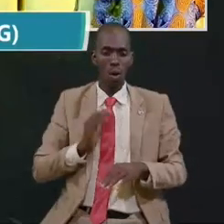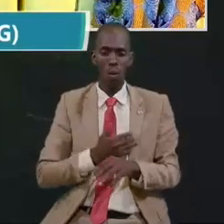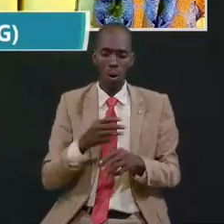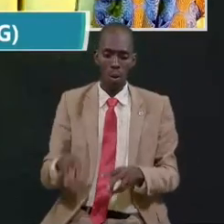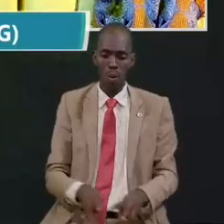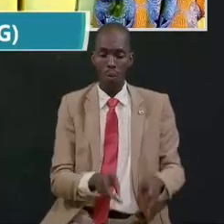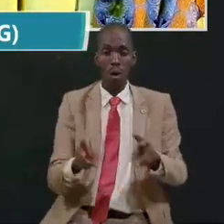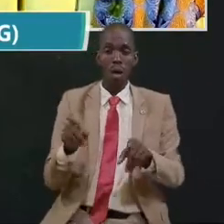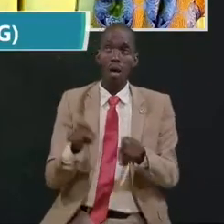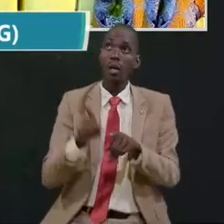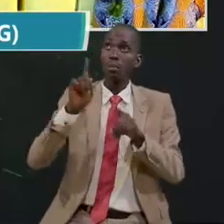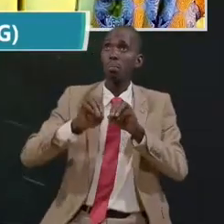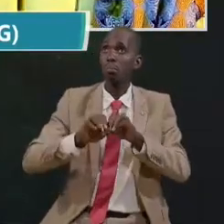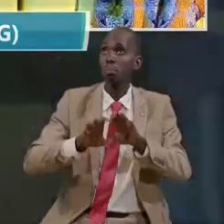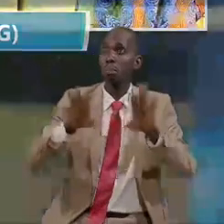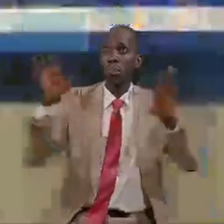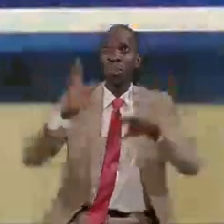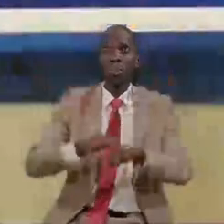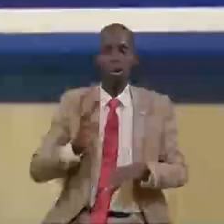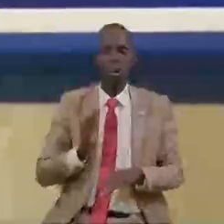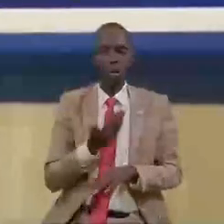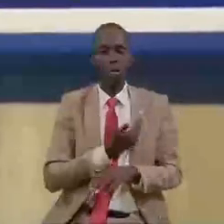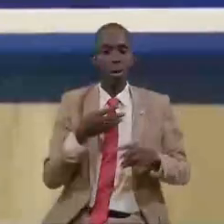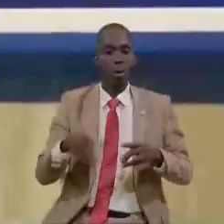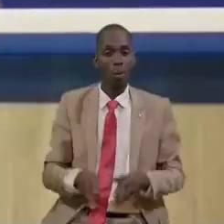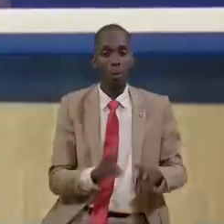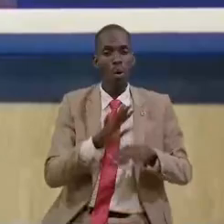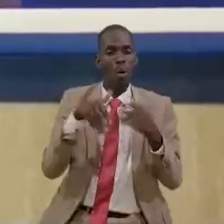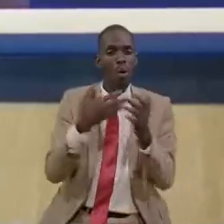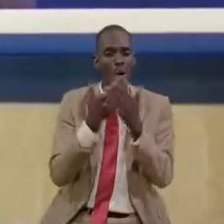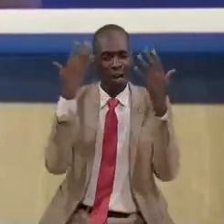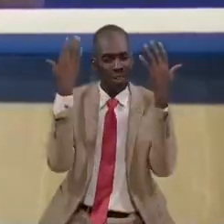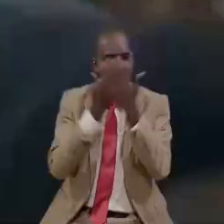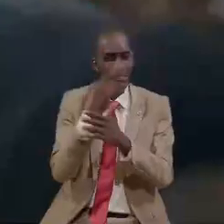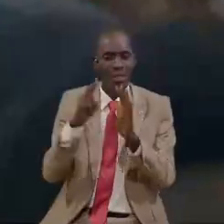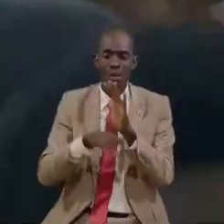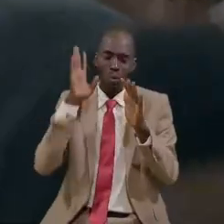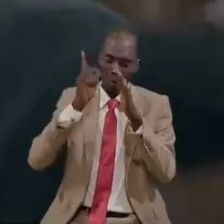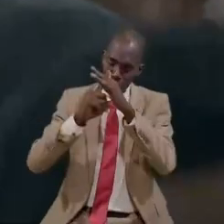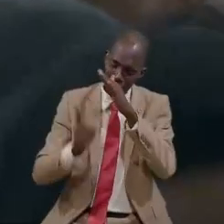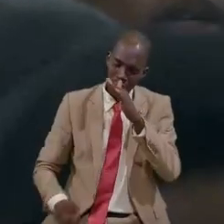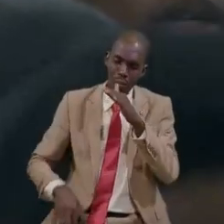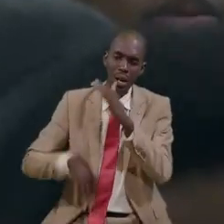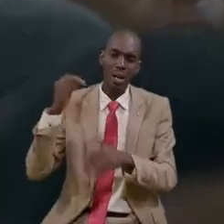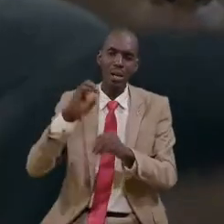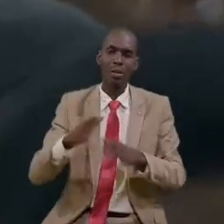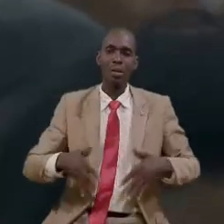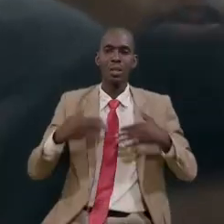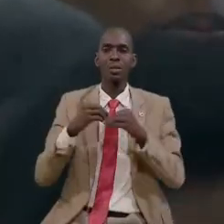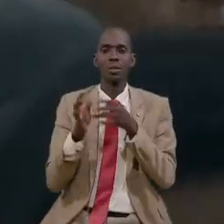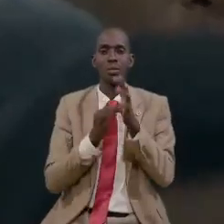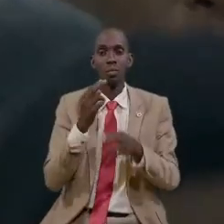comme il brille sur votre chemin, toutes les ténèbres vont disparaître de votre vie. Toutes les